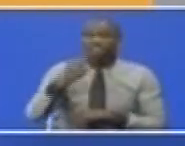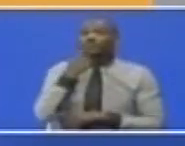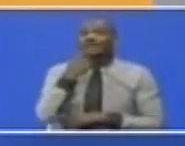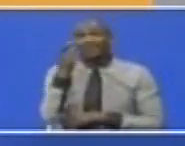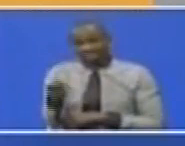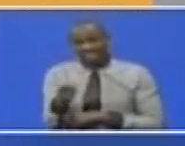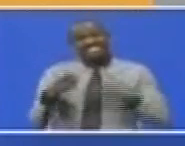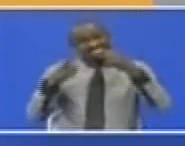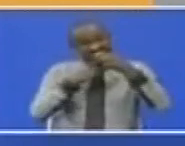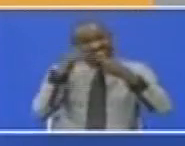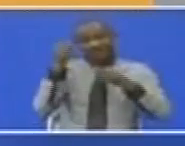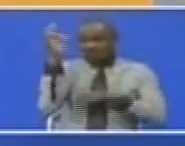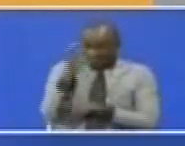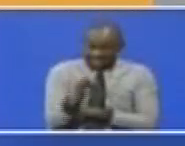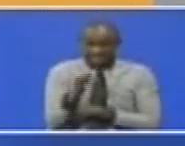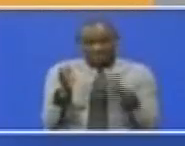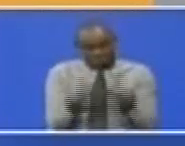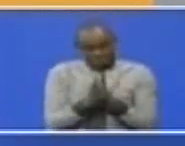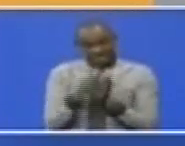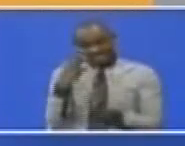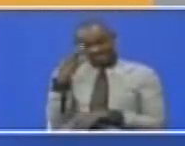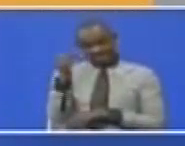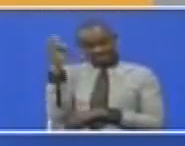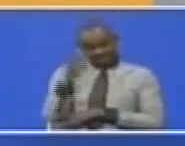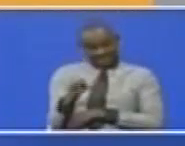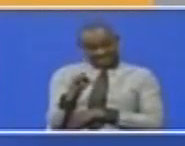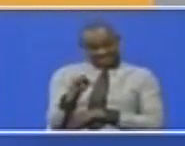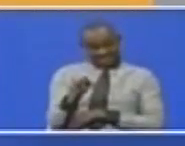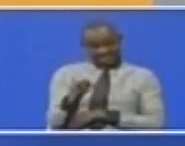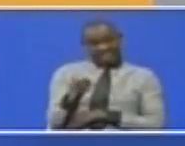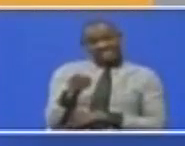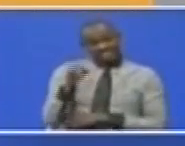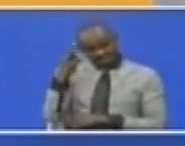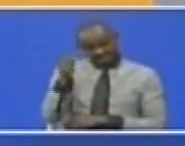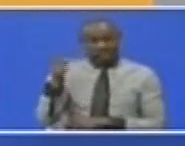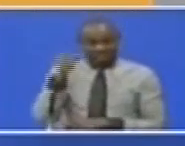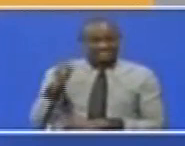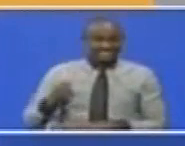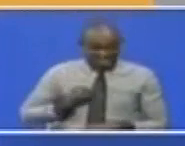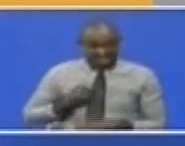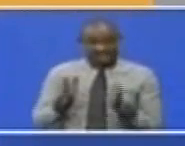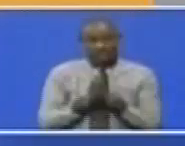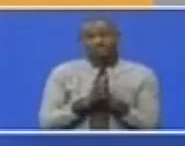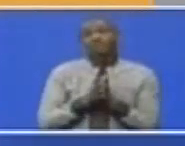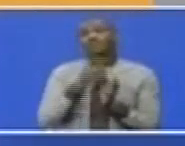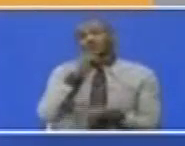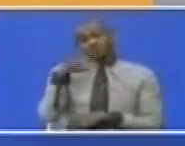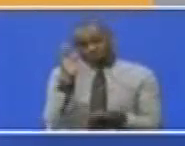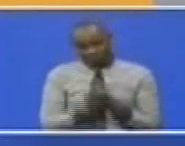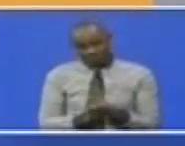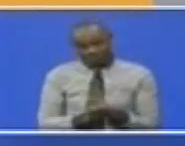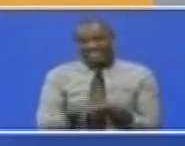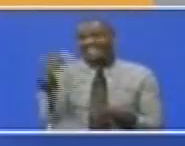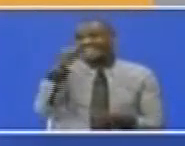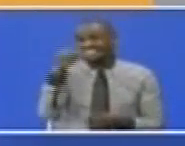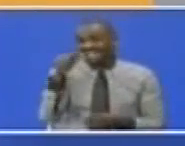Turkana, 65% ikilinganishwa na 35% ya wasichana ikilinganishwa na wavulana. Katika kaunti ya